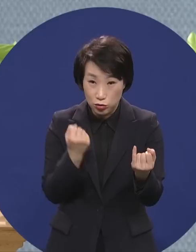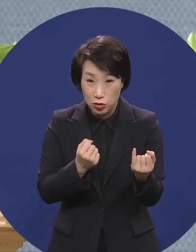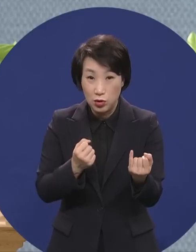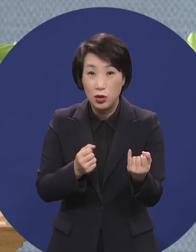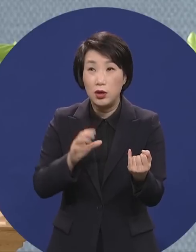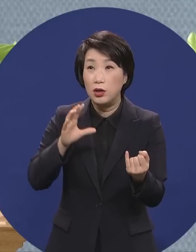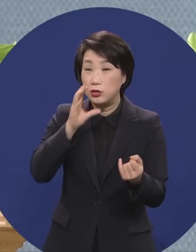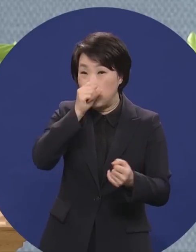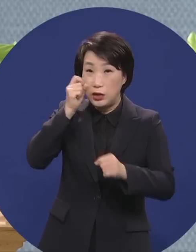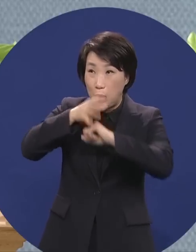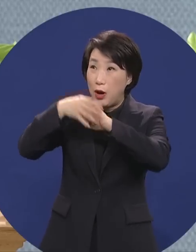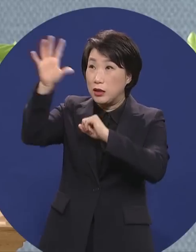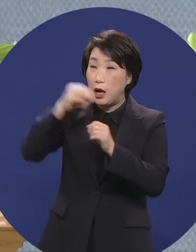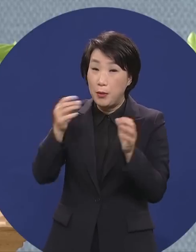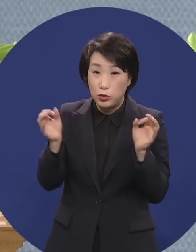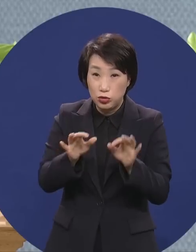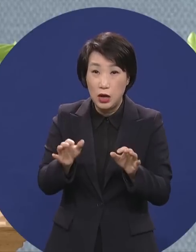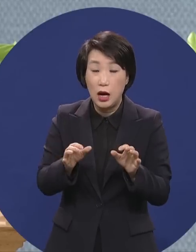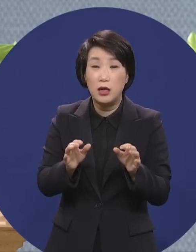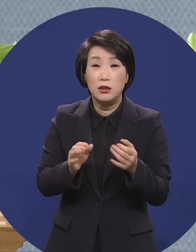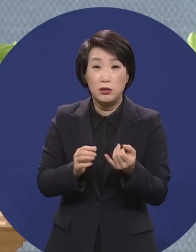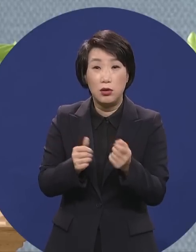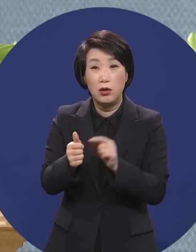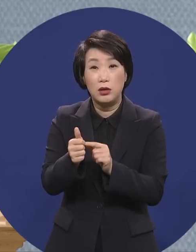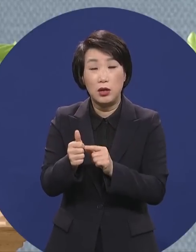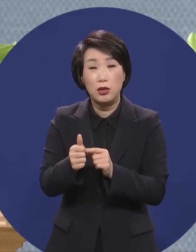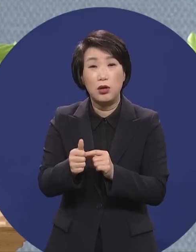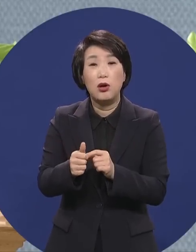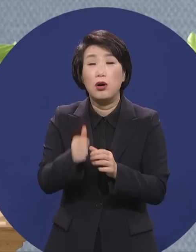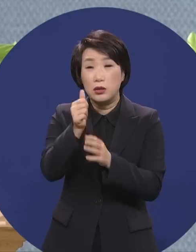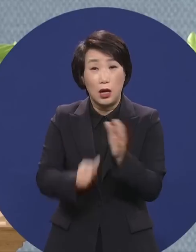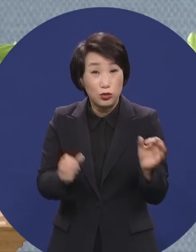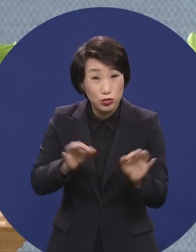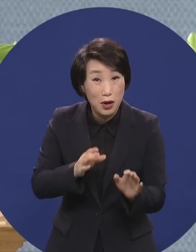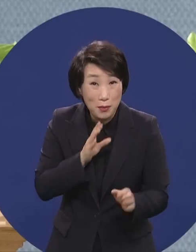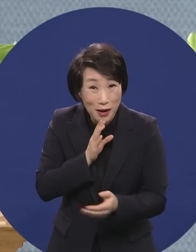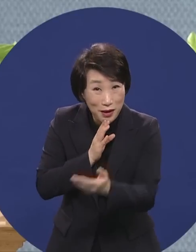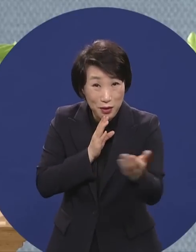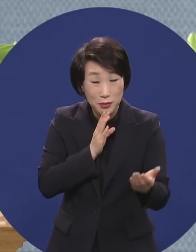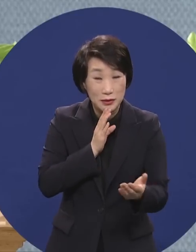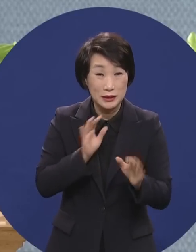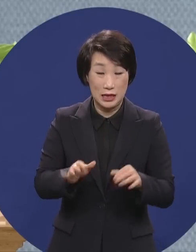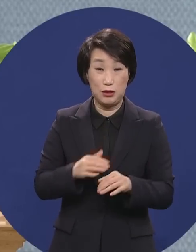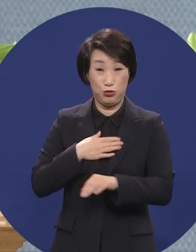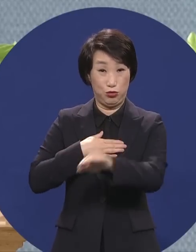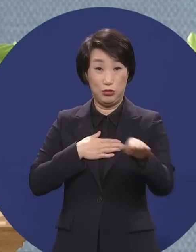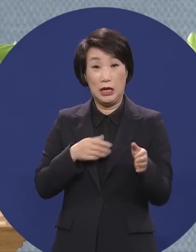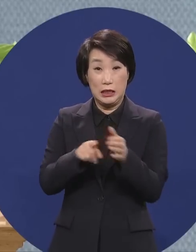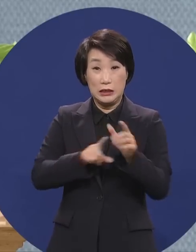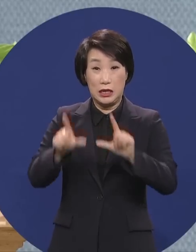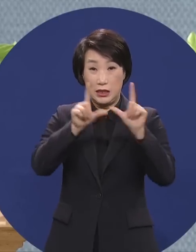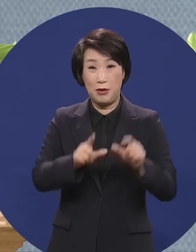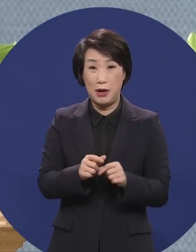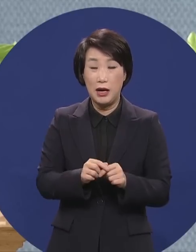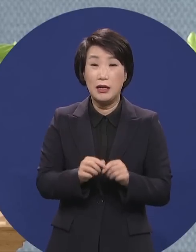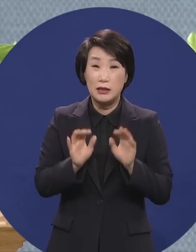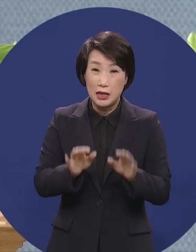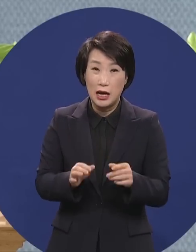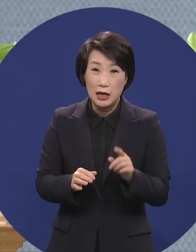순간에 만들어진 것입니다. 사랑하는 여러분, 간절히 비옵나니 우리가 신앙생활에서 단